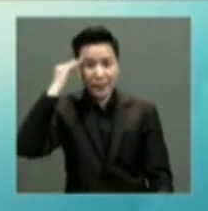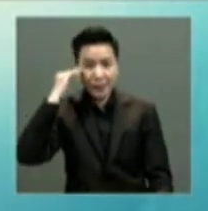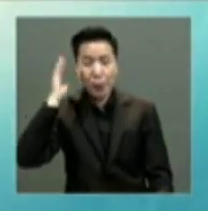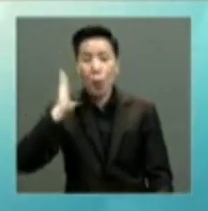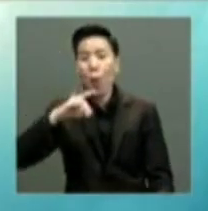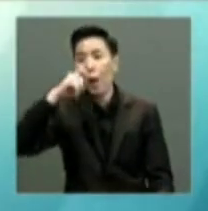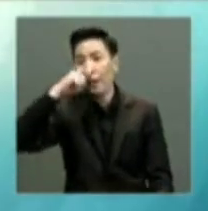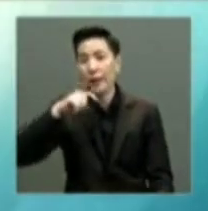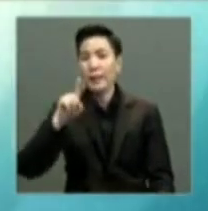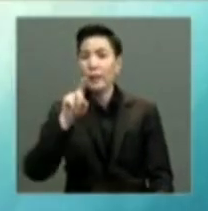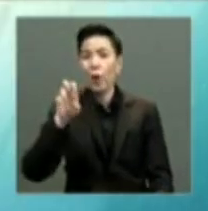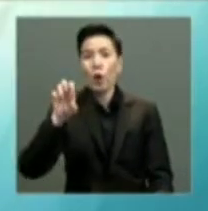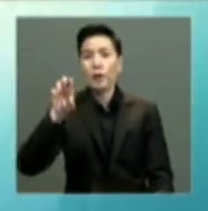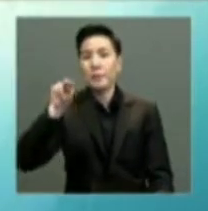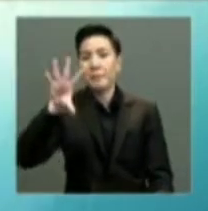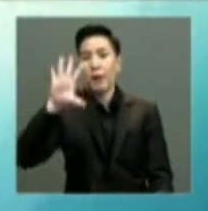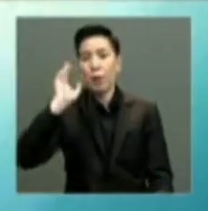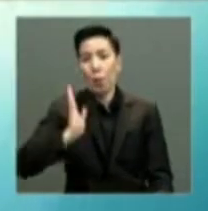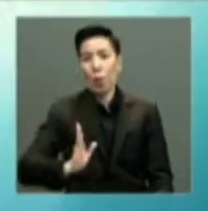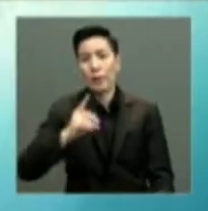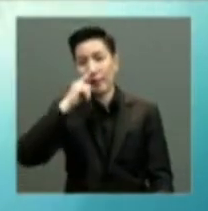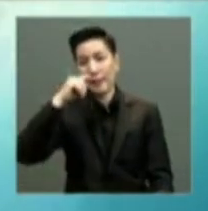ถ้ามีคนไทย 135